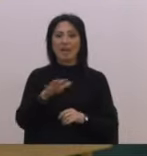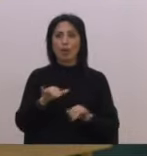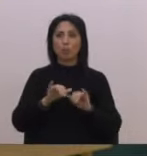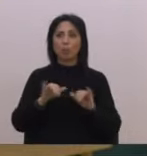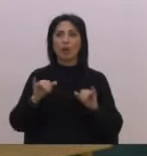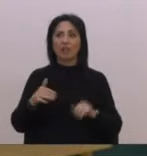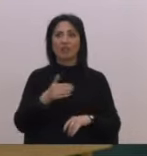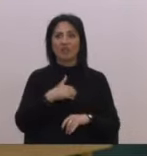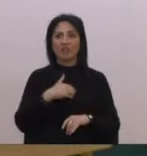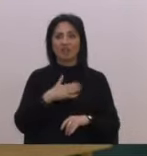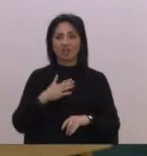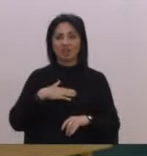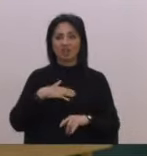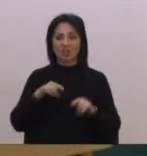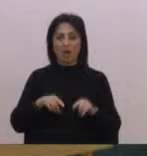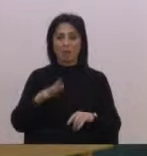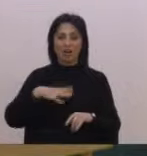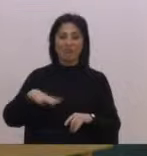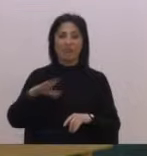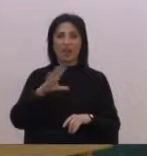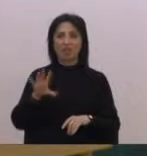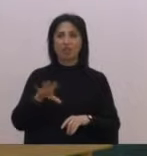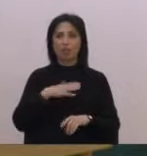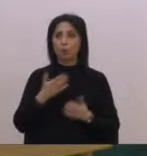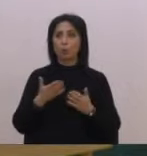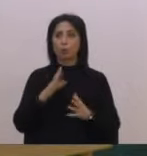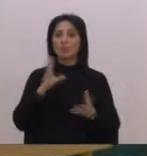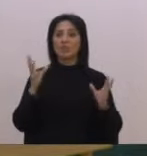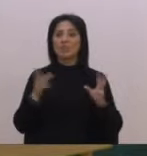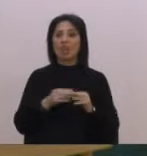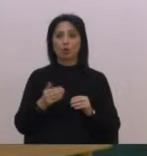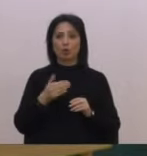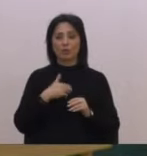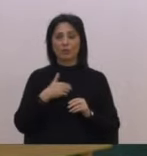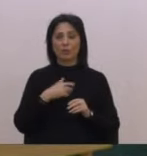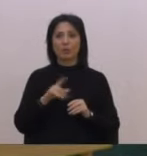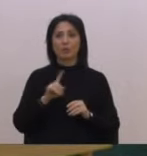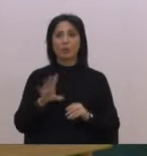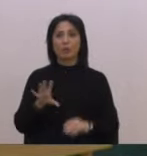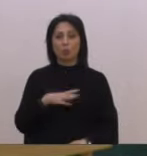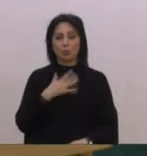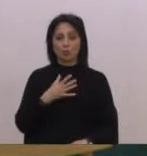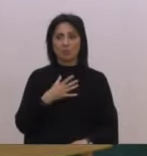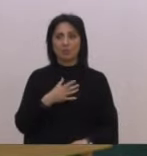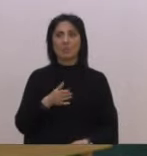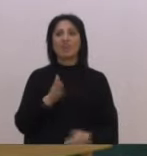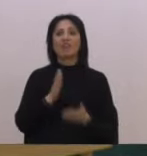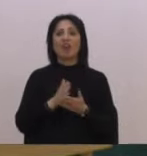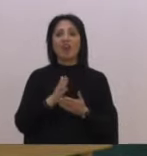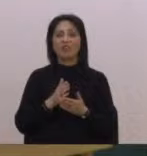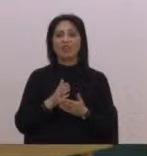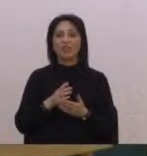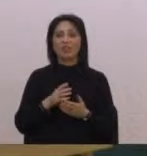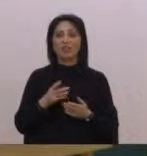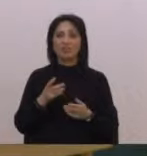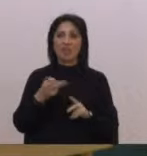ganvitareba gvinda ჩვენ ამ ქვეყანაში კონდეს თუ საერთოდ გვინდა როგ კონდეს ყავდეს თუ არა